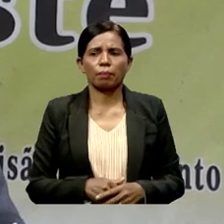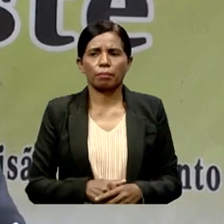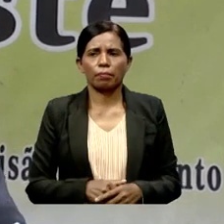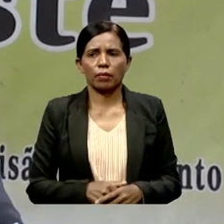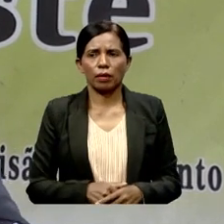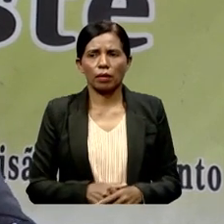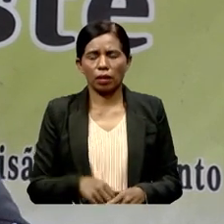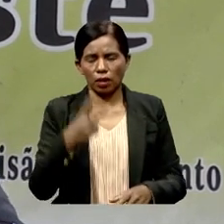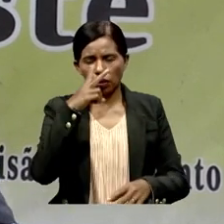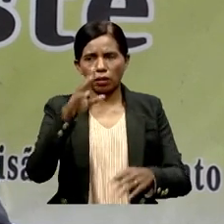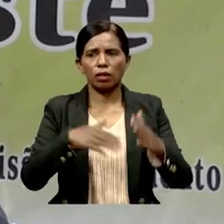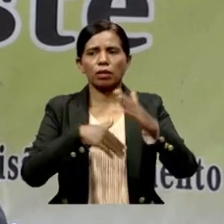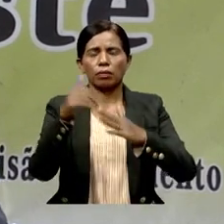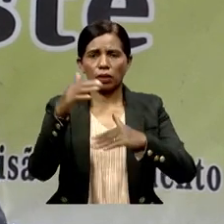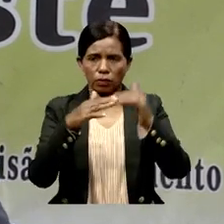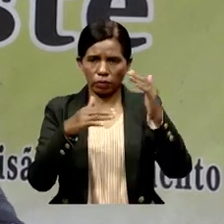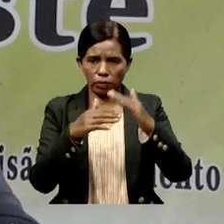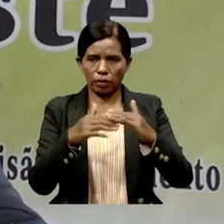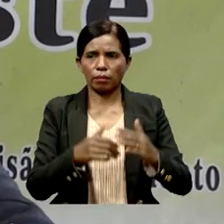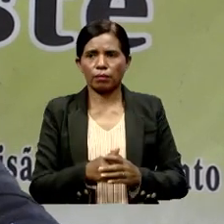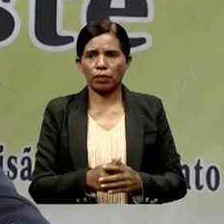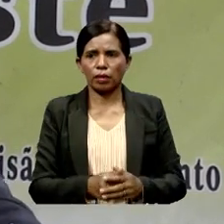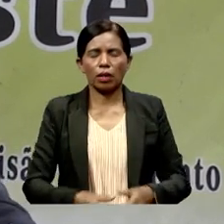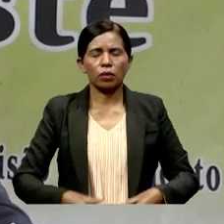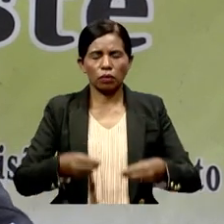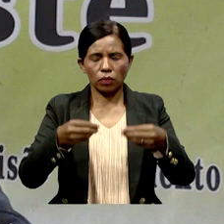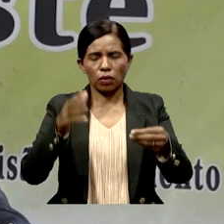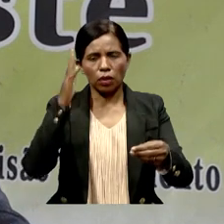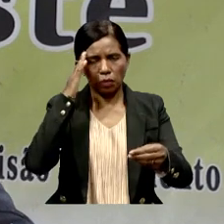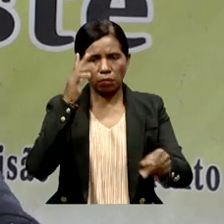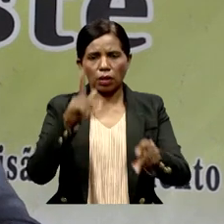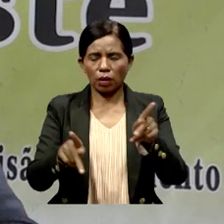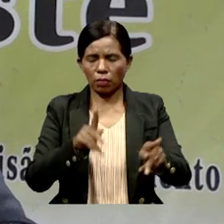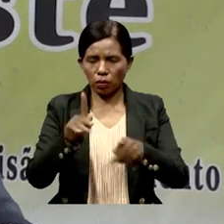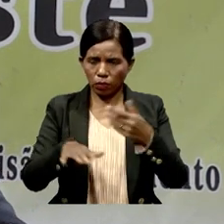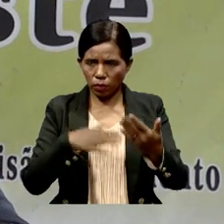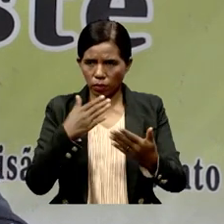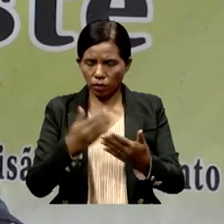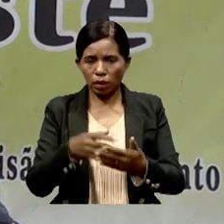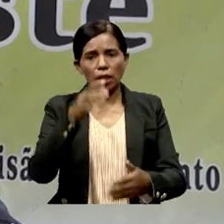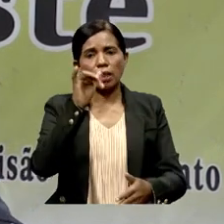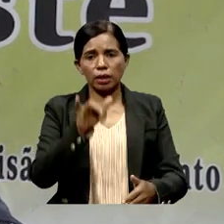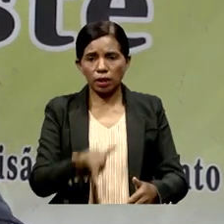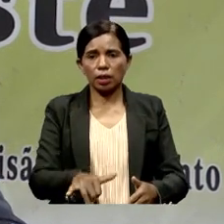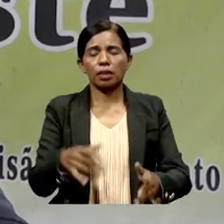kar asunto infrastruktura atu fo hanoi ba komunidade si sirtoma nebe hilia ela ya dilaran.